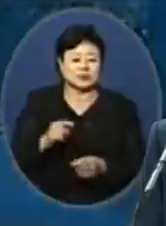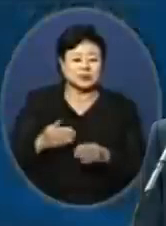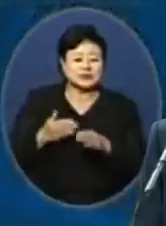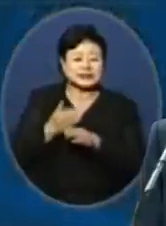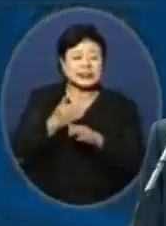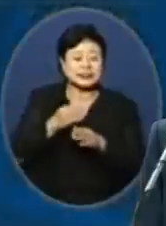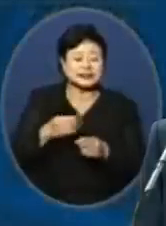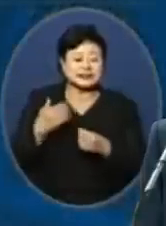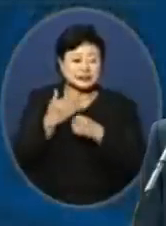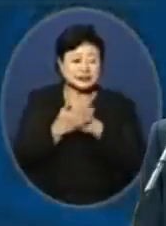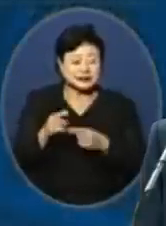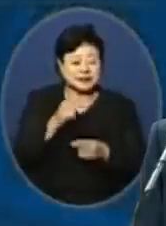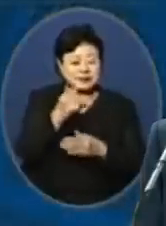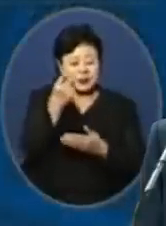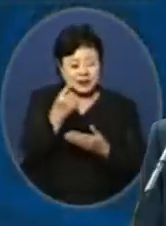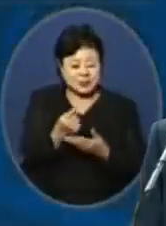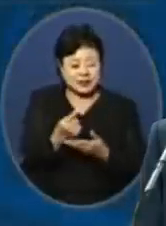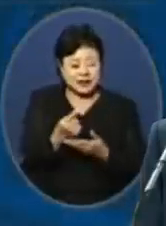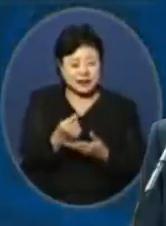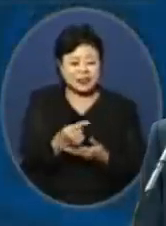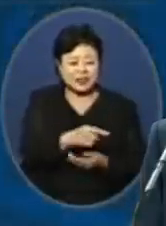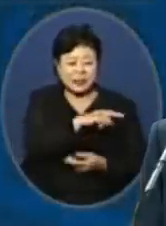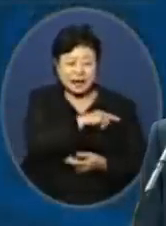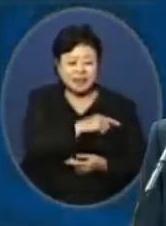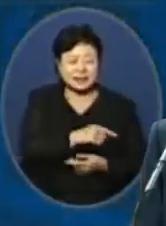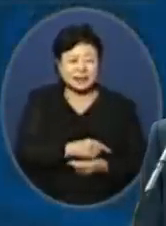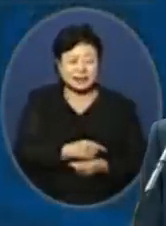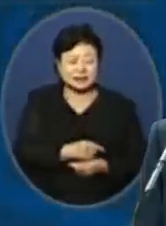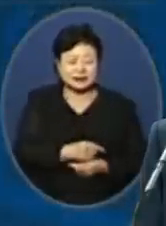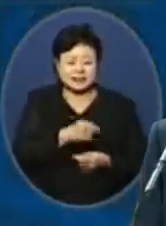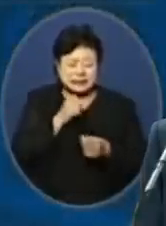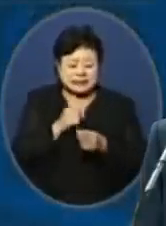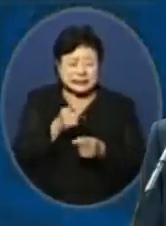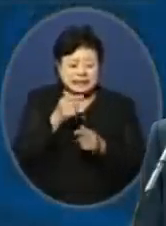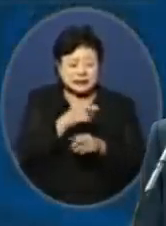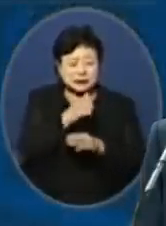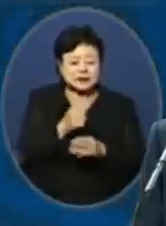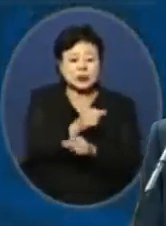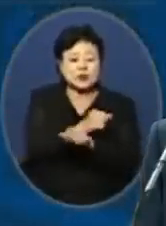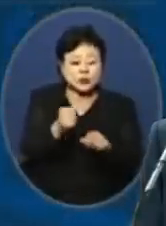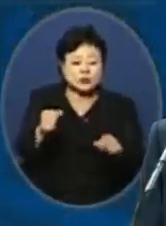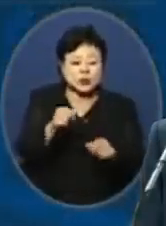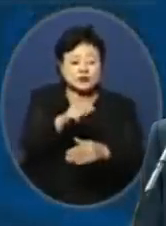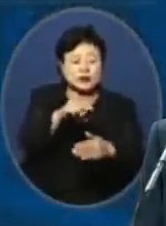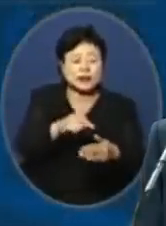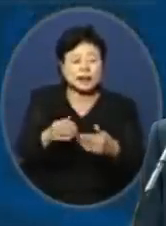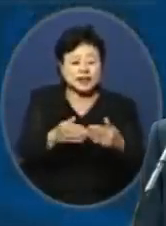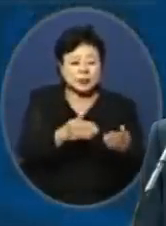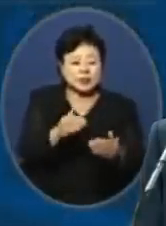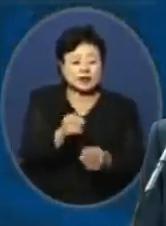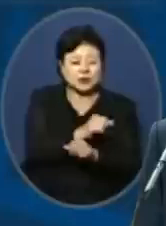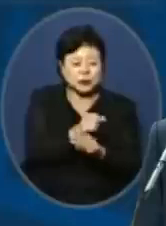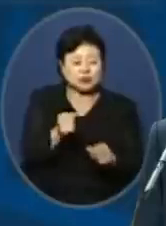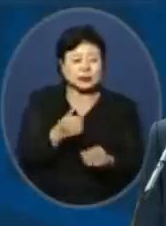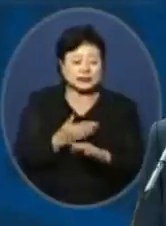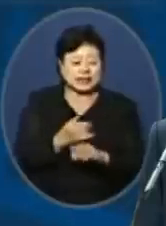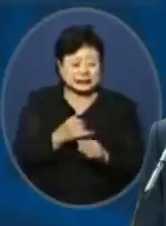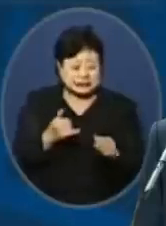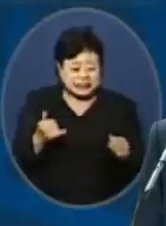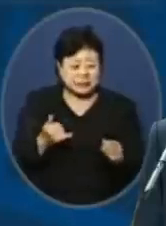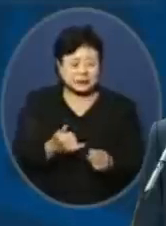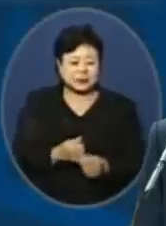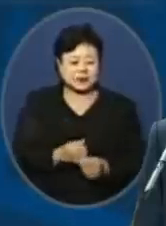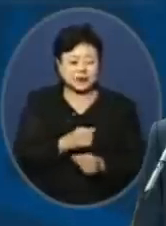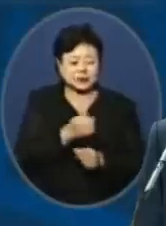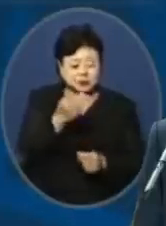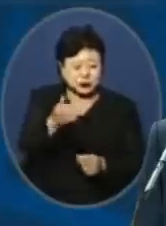은혜가 우리의 삶에 임할 때 나타난 가장 중요한 특징은 예수 그리스도에 의한 용서가 우리 안에 체험되어 같은 용서로 다른